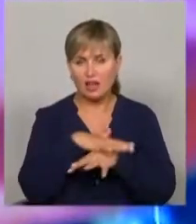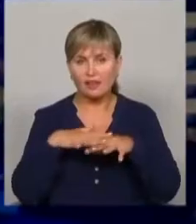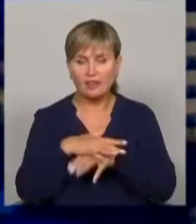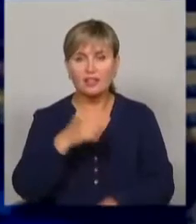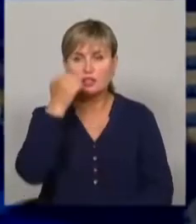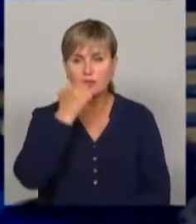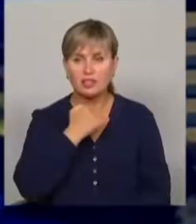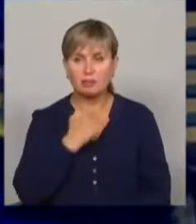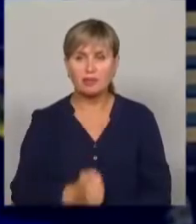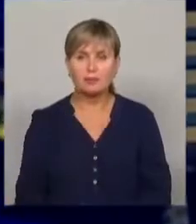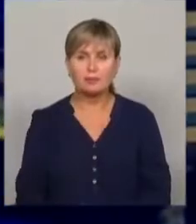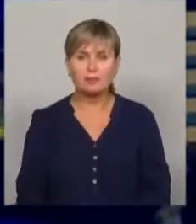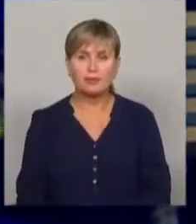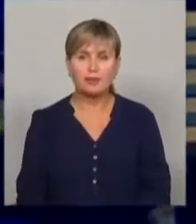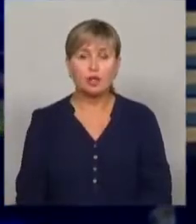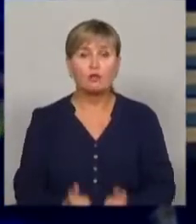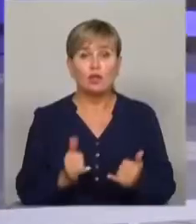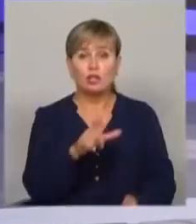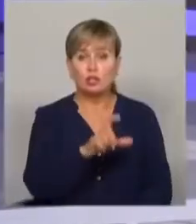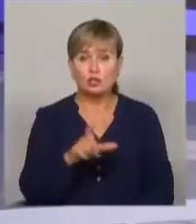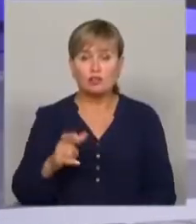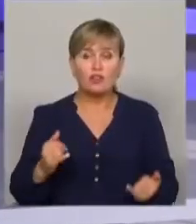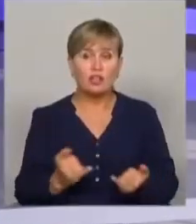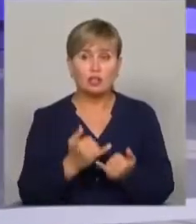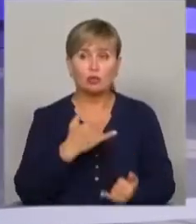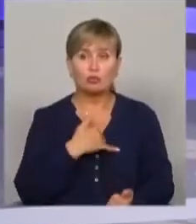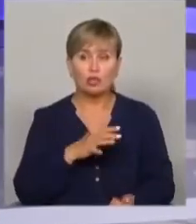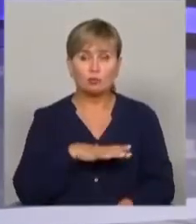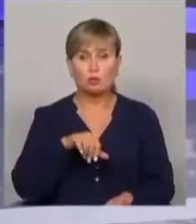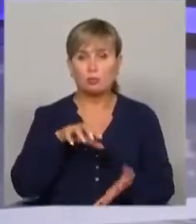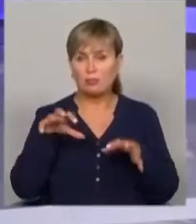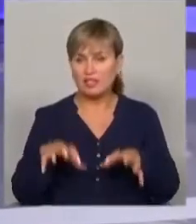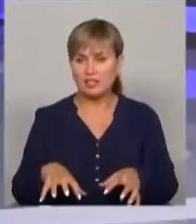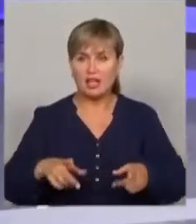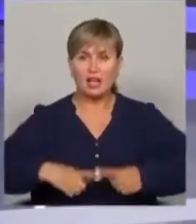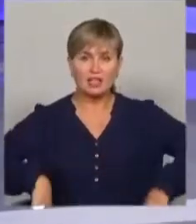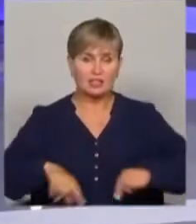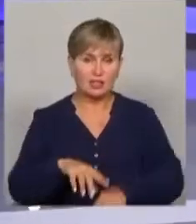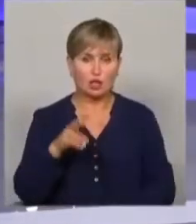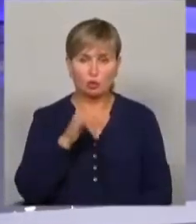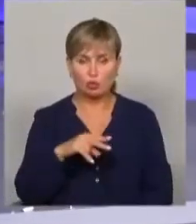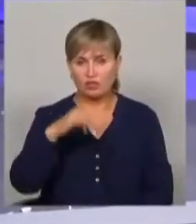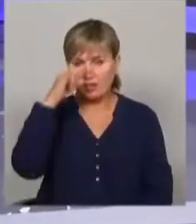Спасибо. Итак, уважаемые телезрители, в гостях у нас был председатель Ассоциации курдов Казахстана Максуд Тагиров.